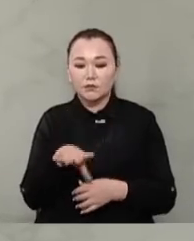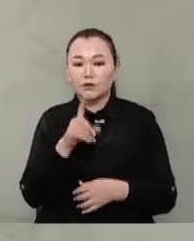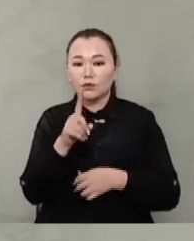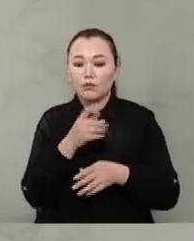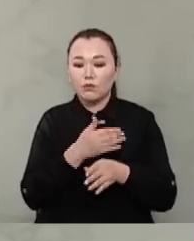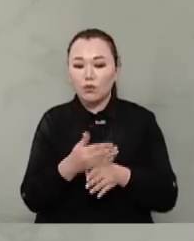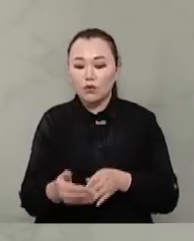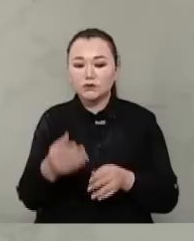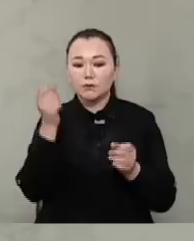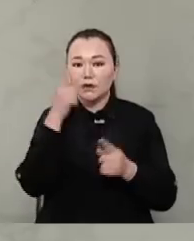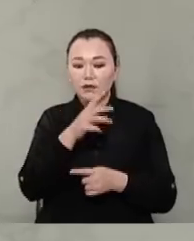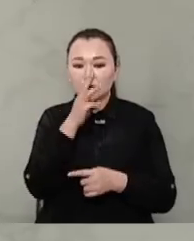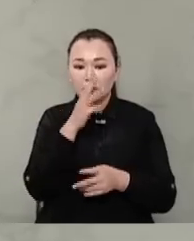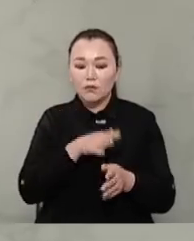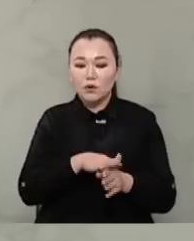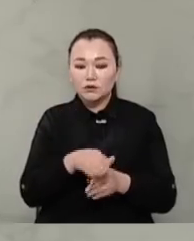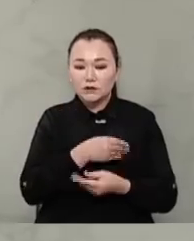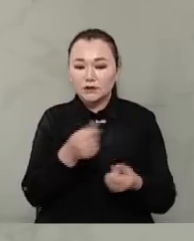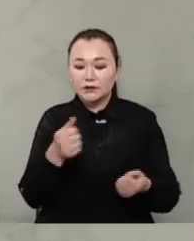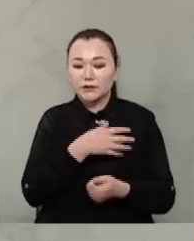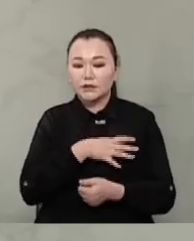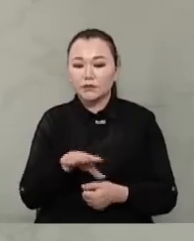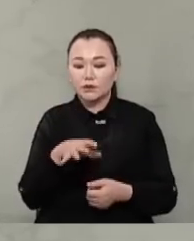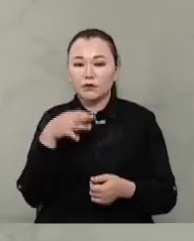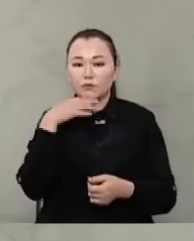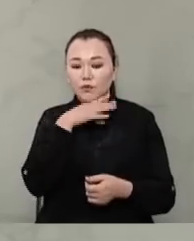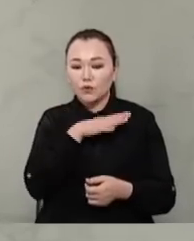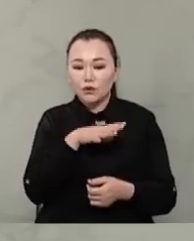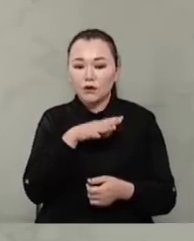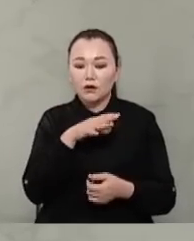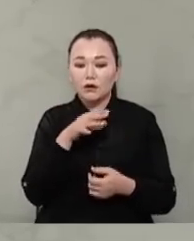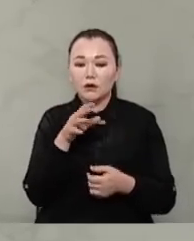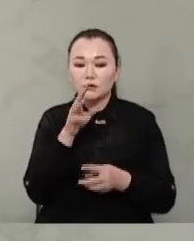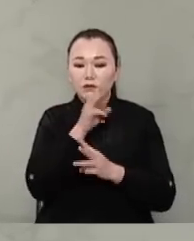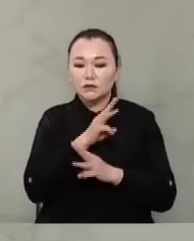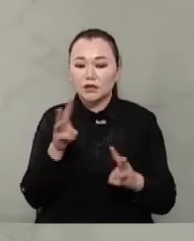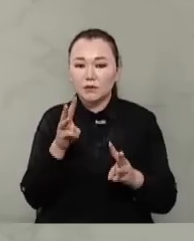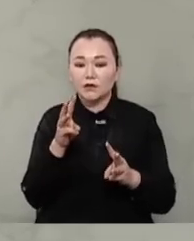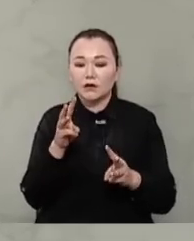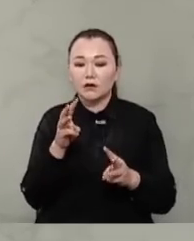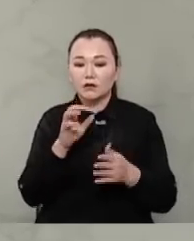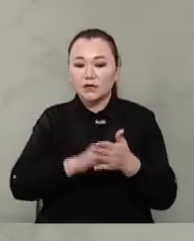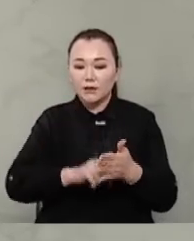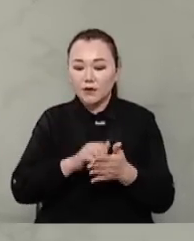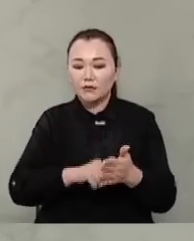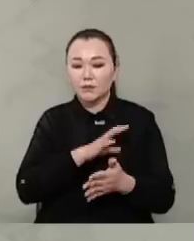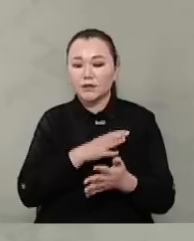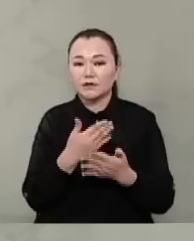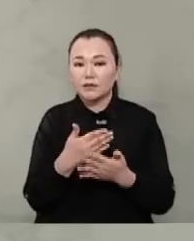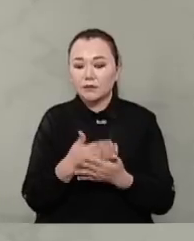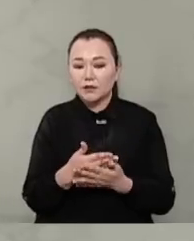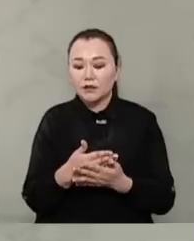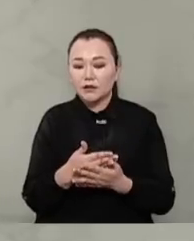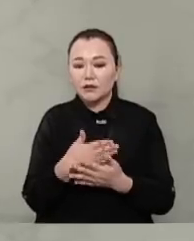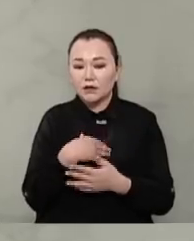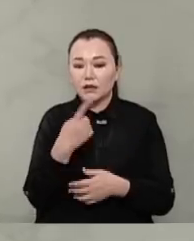кейіннен шығып жатыр да, что айлық толық берілмеген, көп нелерден айлықты жаңағы ұсталған. Например, мен